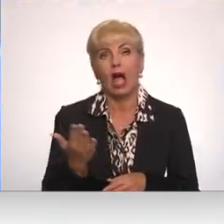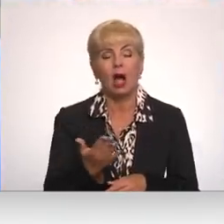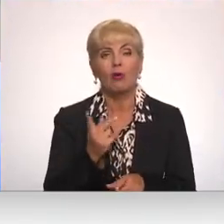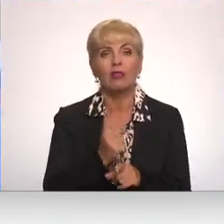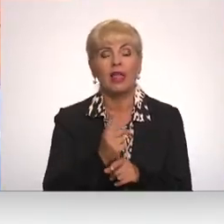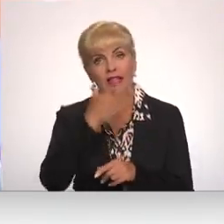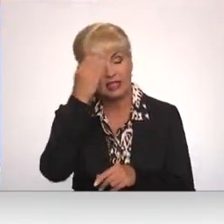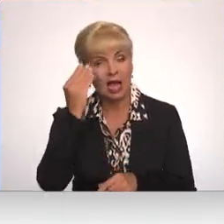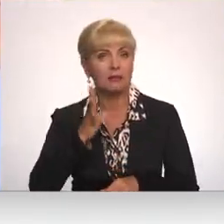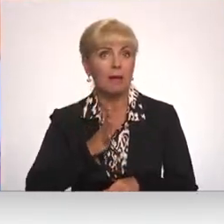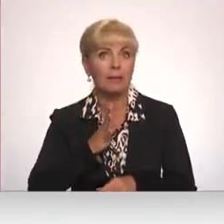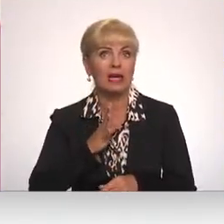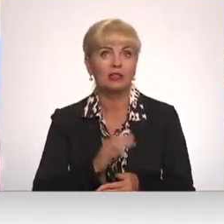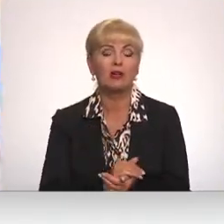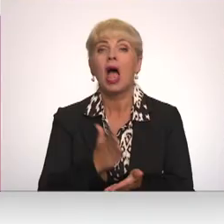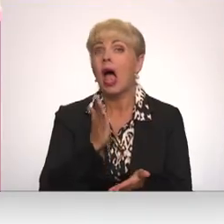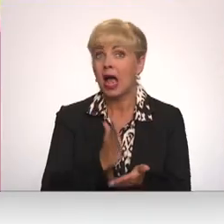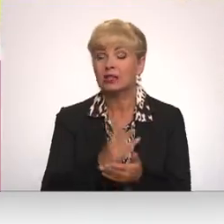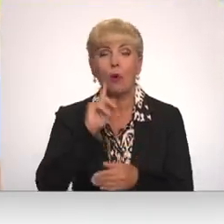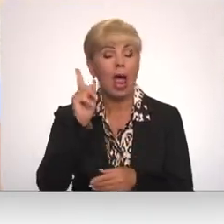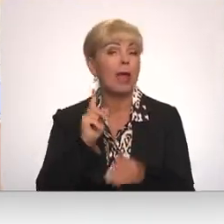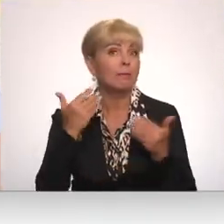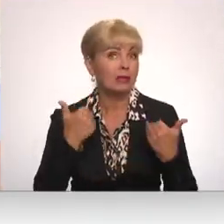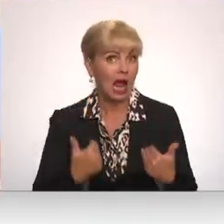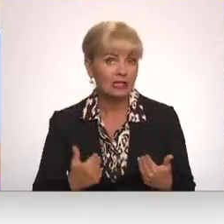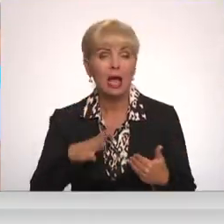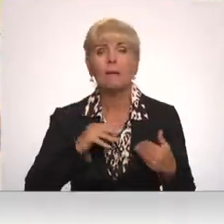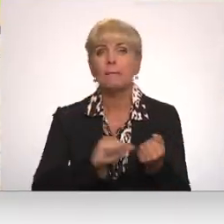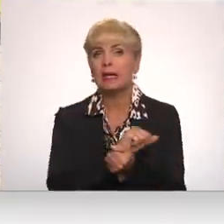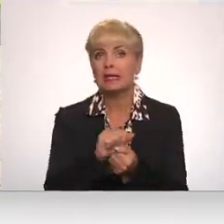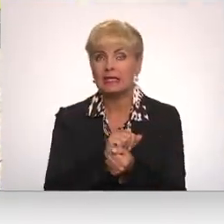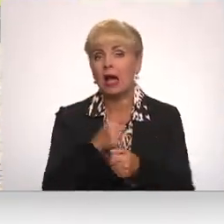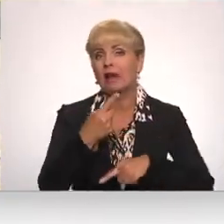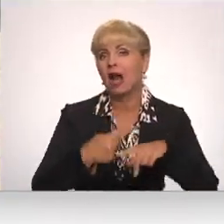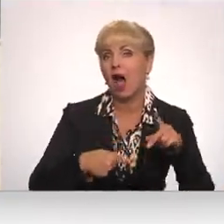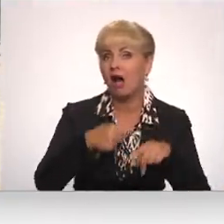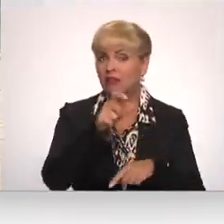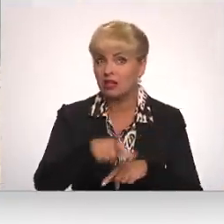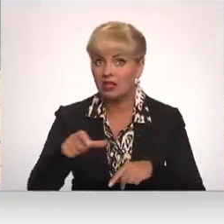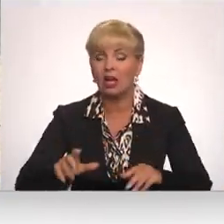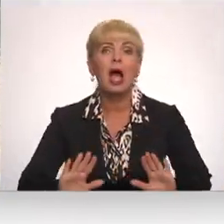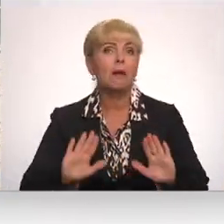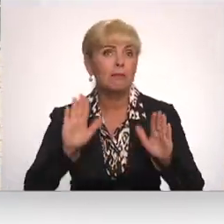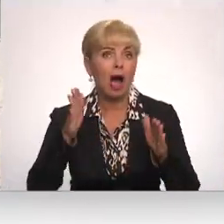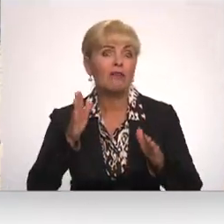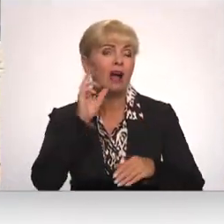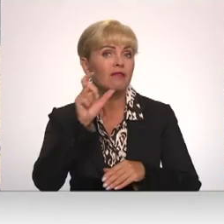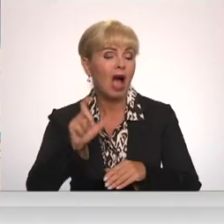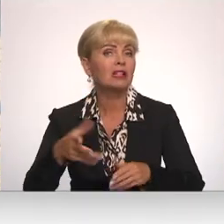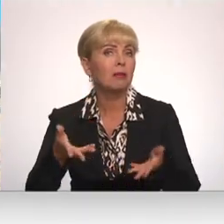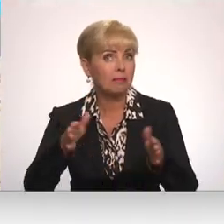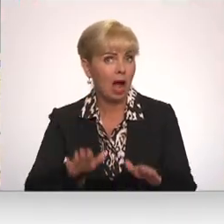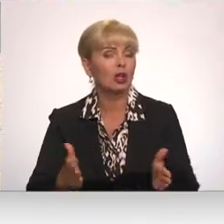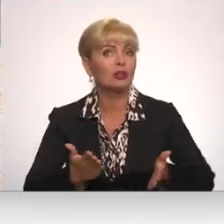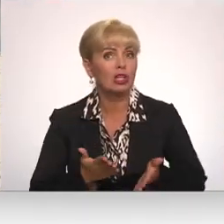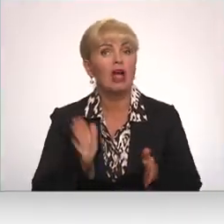aizmirst to, kas ir bijis. Esmu ebrejs. Šeit tika iznīcināti mani radinieki. Paveicās, ka mani vecāki palika dzīvi un es